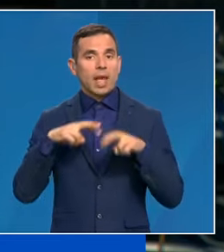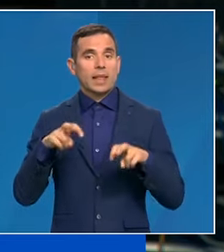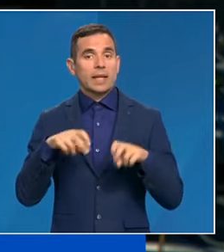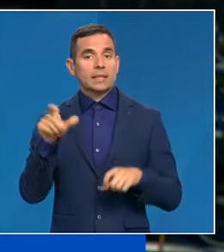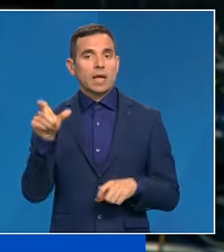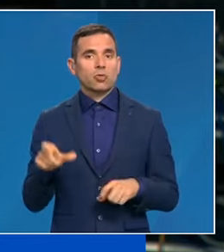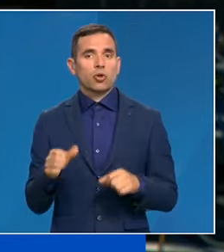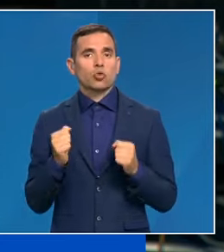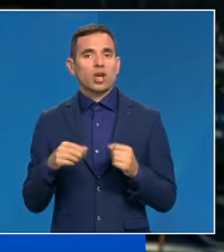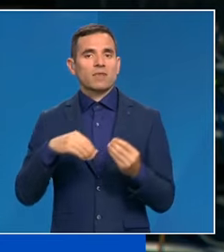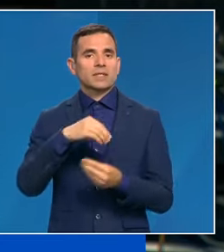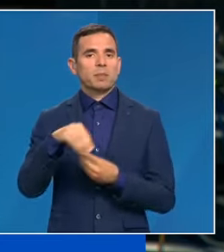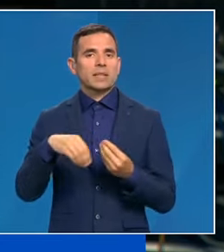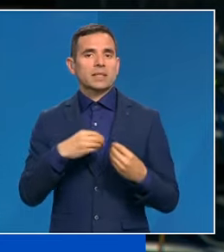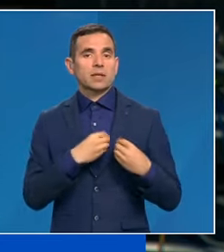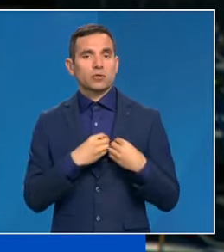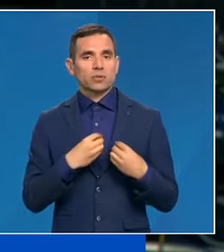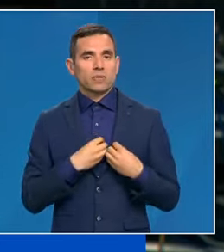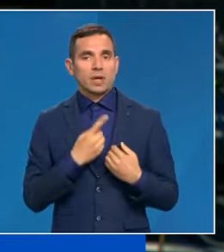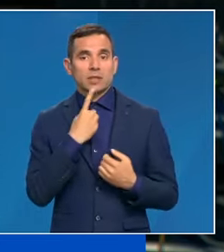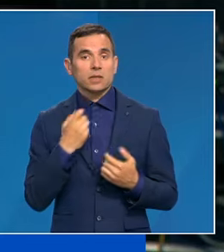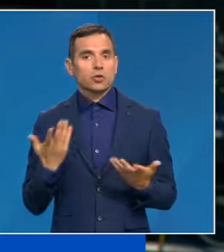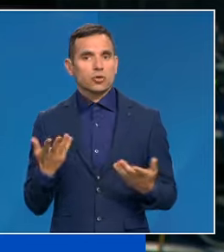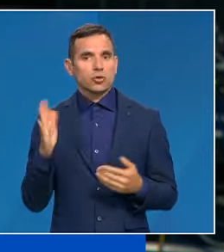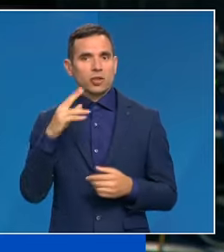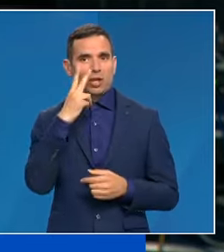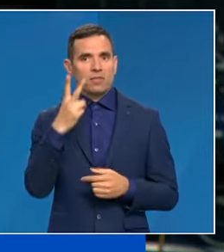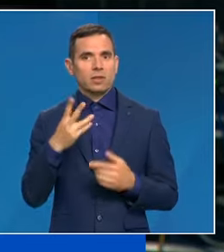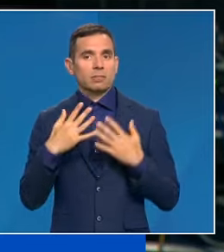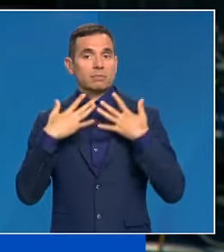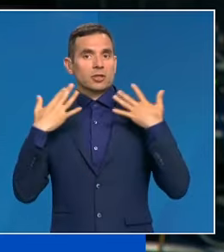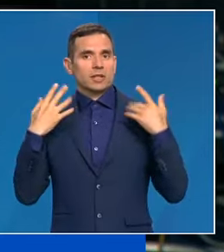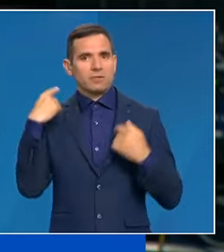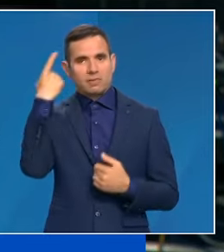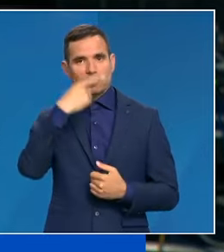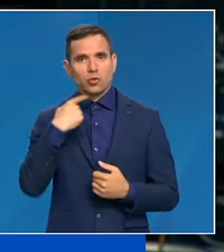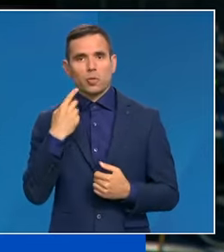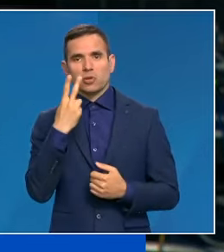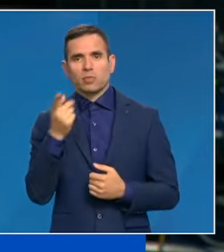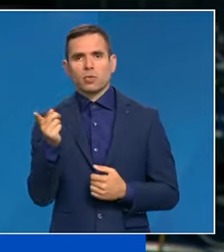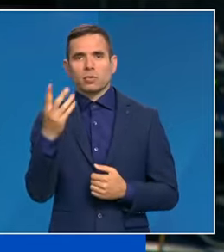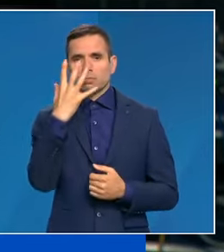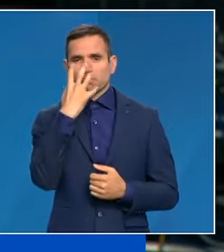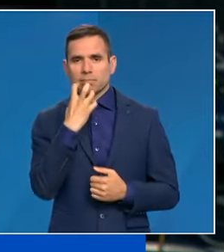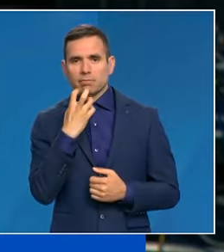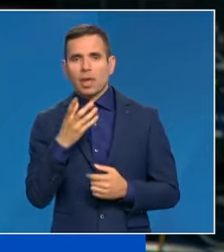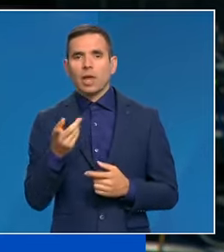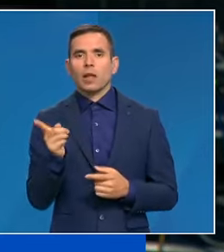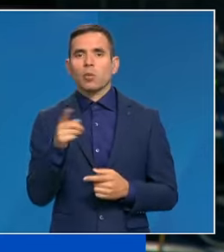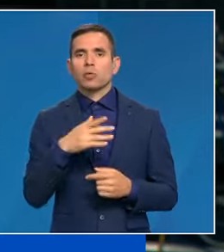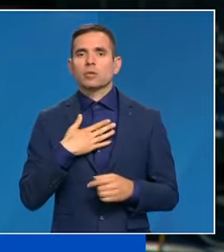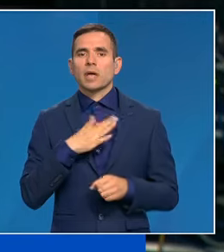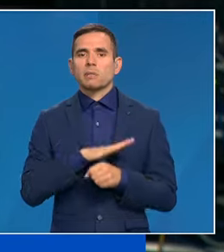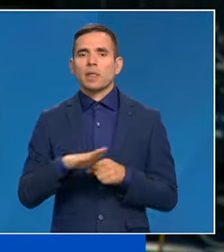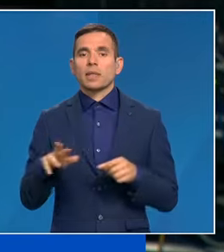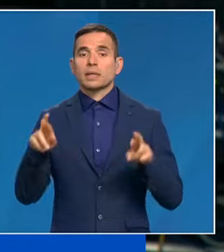кажа, очакват се и смесени чувства. Защо? Защото ще видим щастливи физиономии, ще видим такива, които са унили, такива, които са изпълнени с надежда,